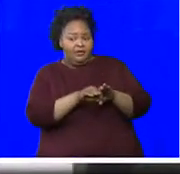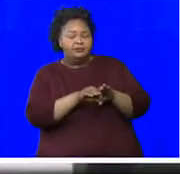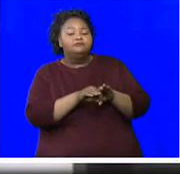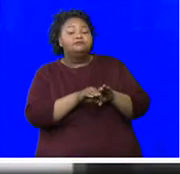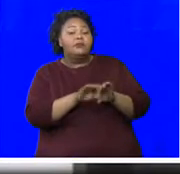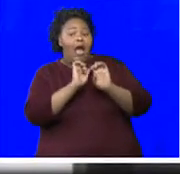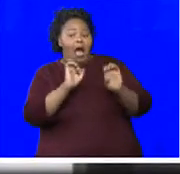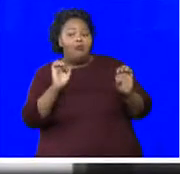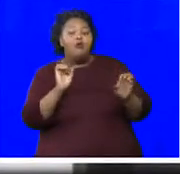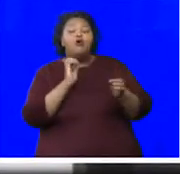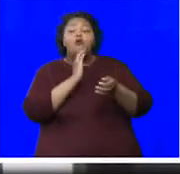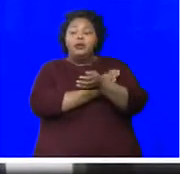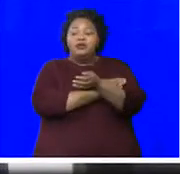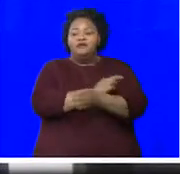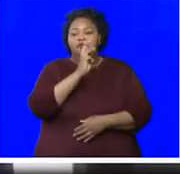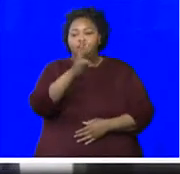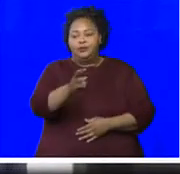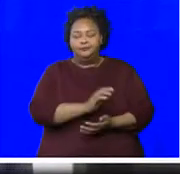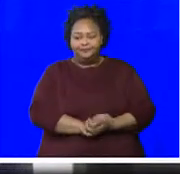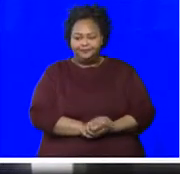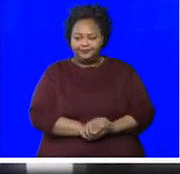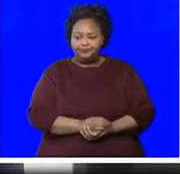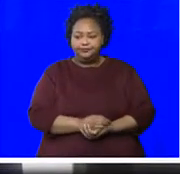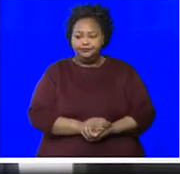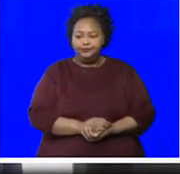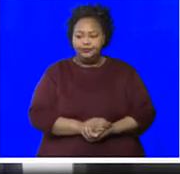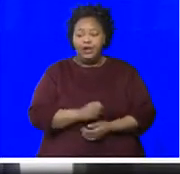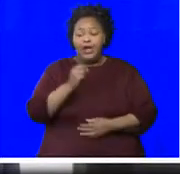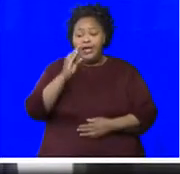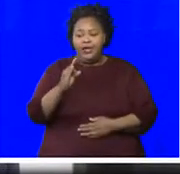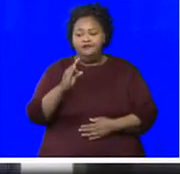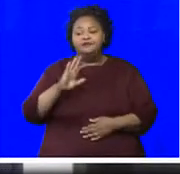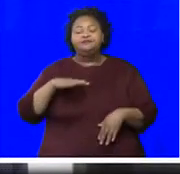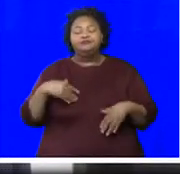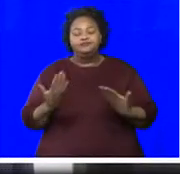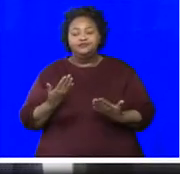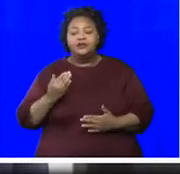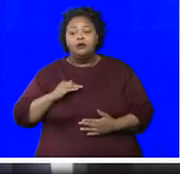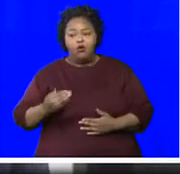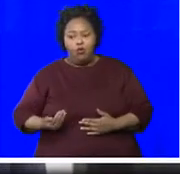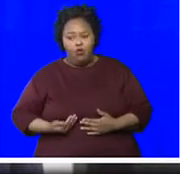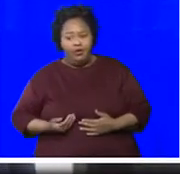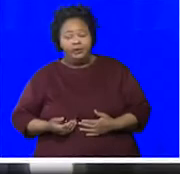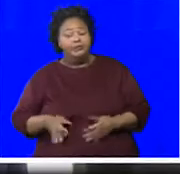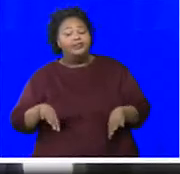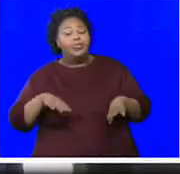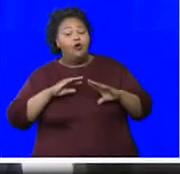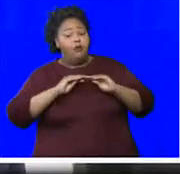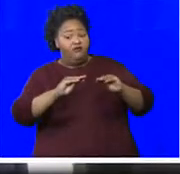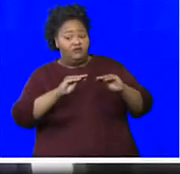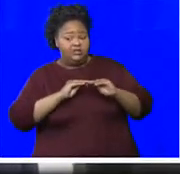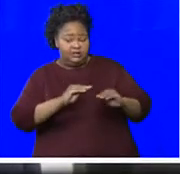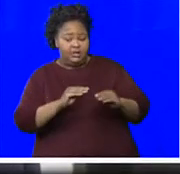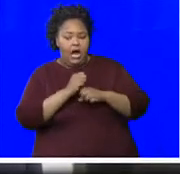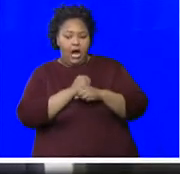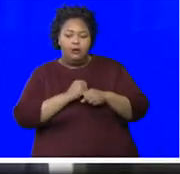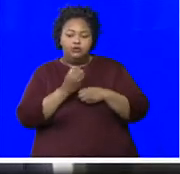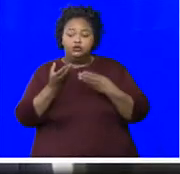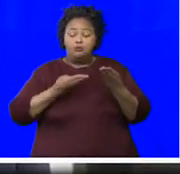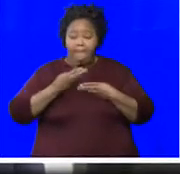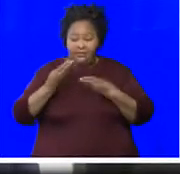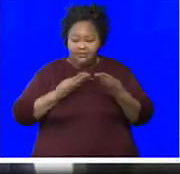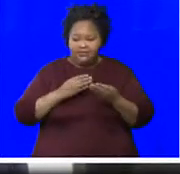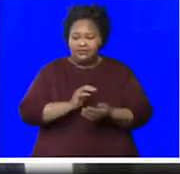ukuthi nawufundisa make ikakhulu ngento emabhizinisi le income layitholako ayisithi yena kuphela iphinde isithi elikhaya